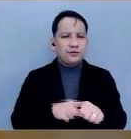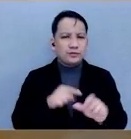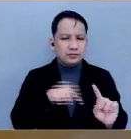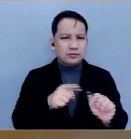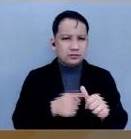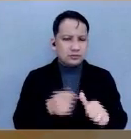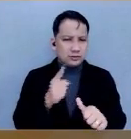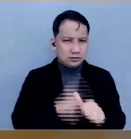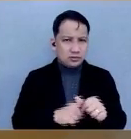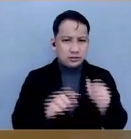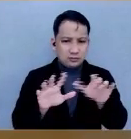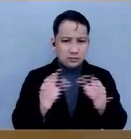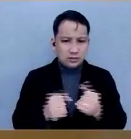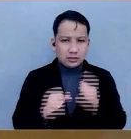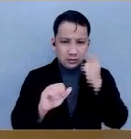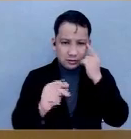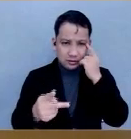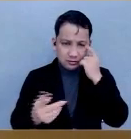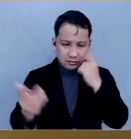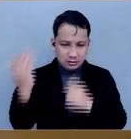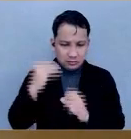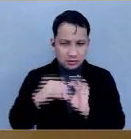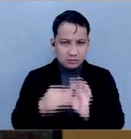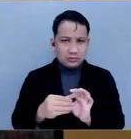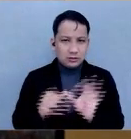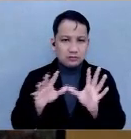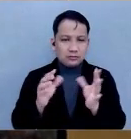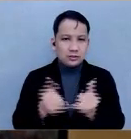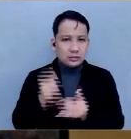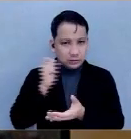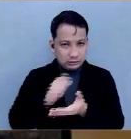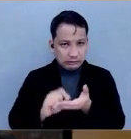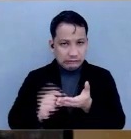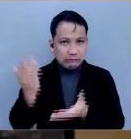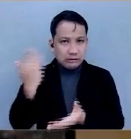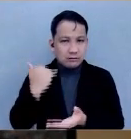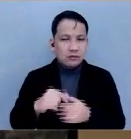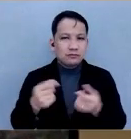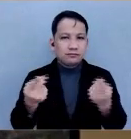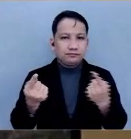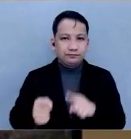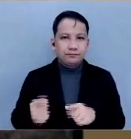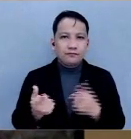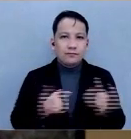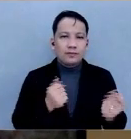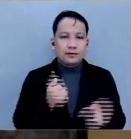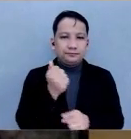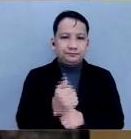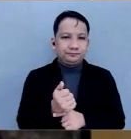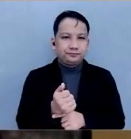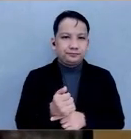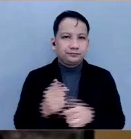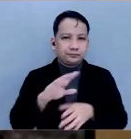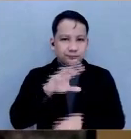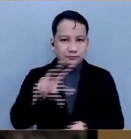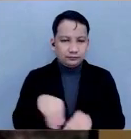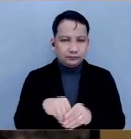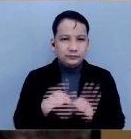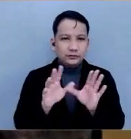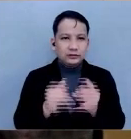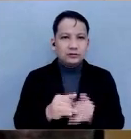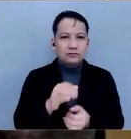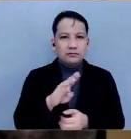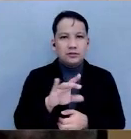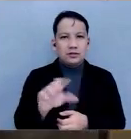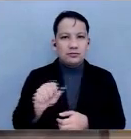SK Elections pero dati na itong nanilbihang barangay sekretary. Dahil sa insidente, posible umunong mapabilang ang barangay Bayawas sa areas of